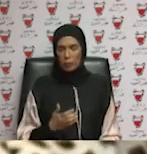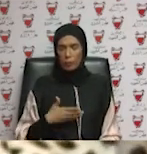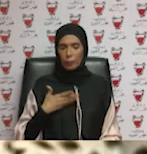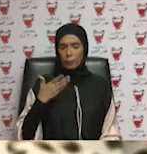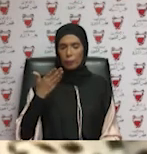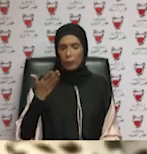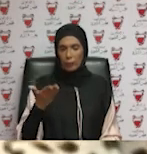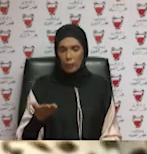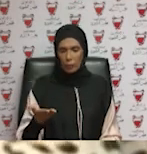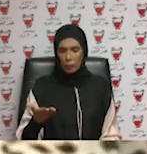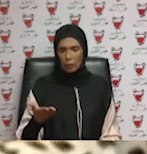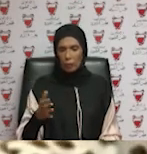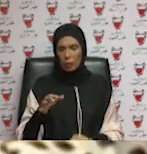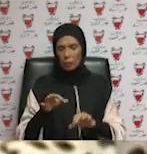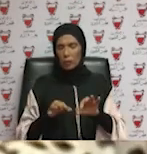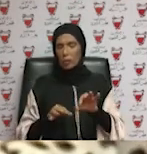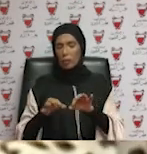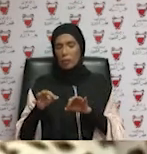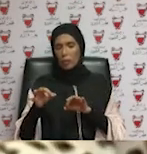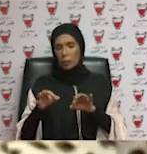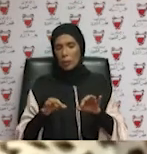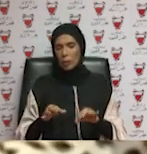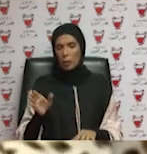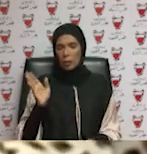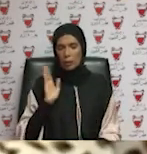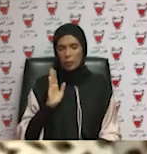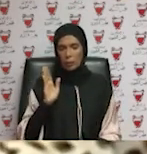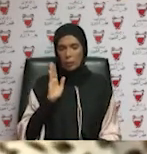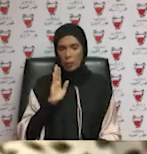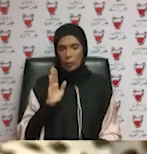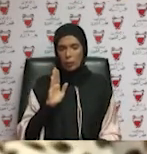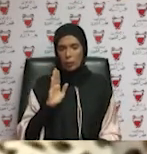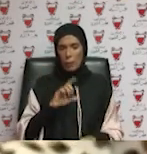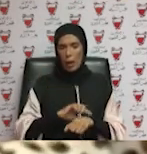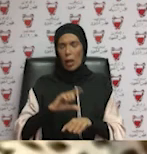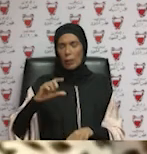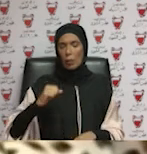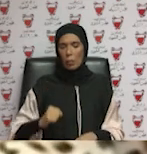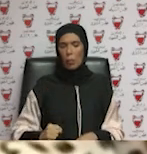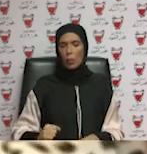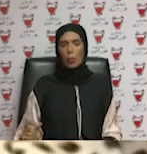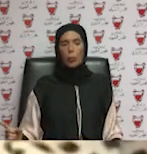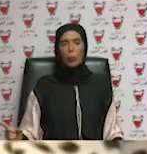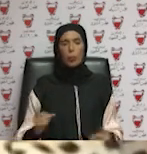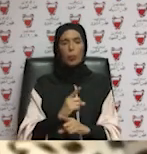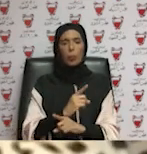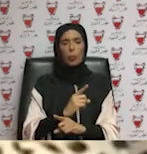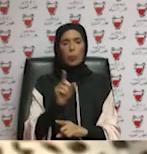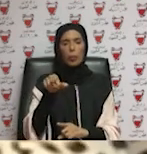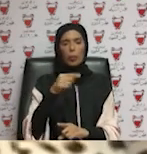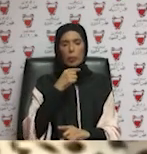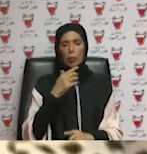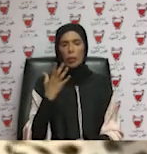أن الدولة عندها خطة لتدريب هؤلاء البحرينيين حتى يحلوا محل الأجانب يمكن